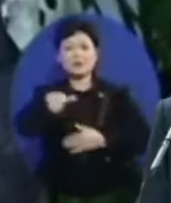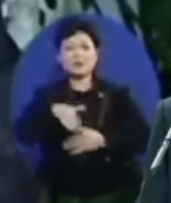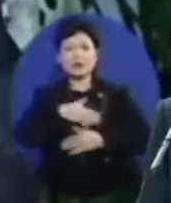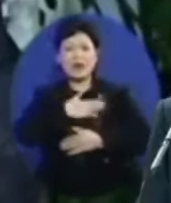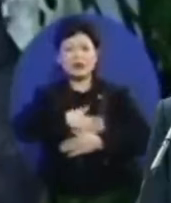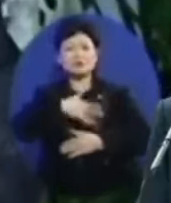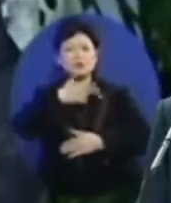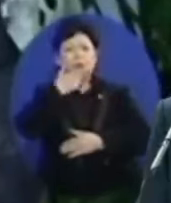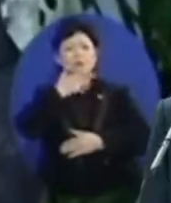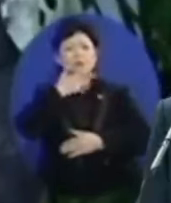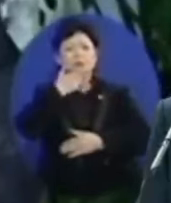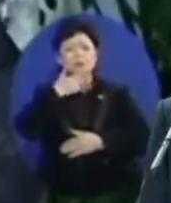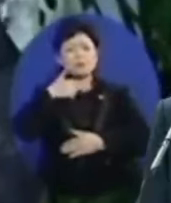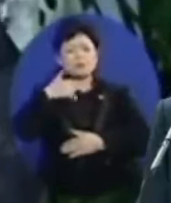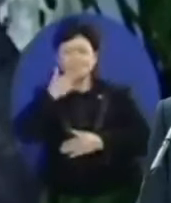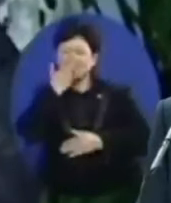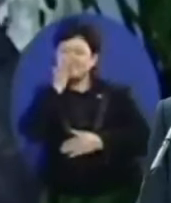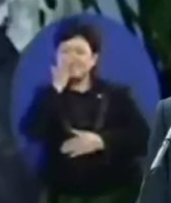없는